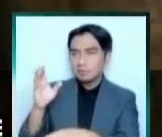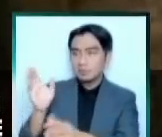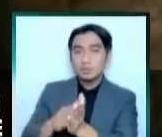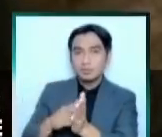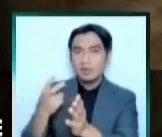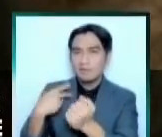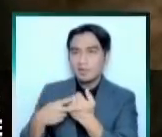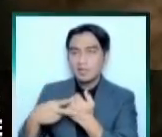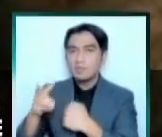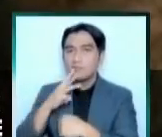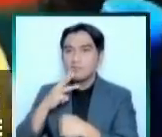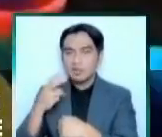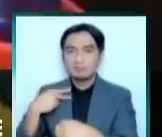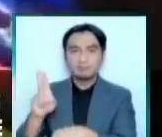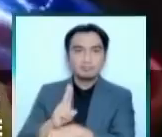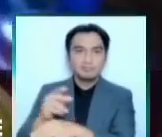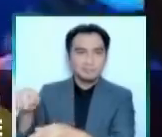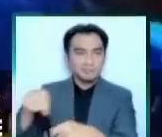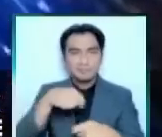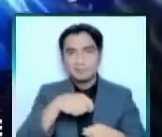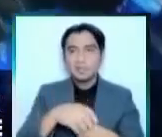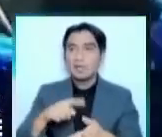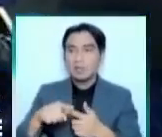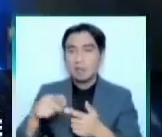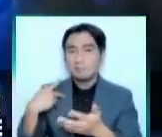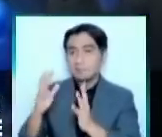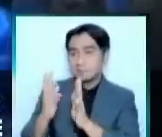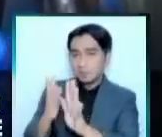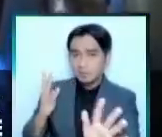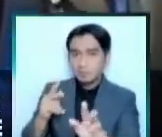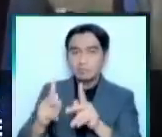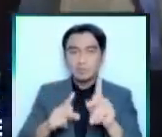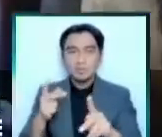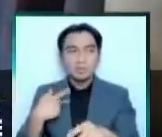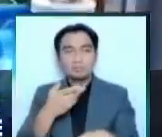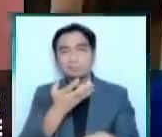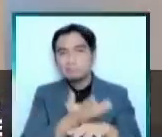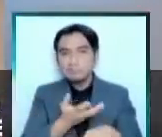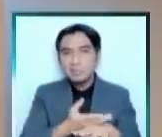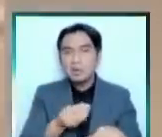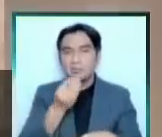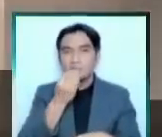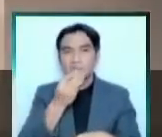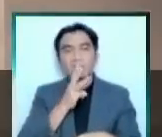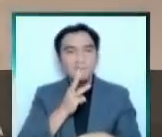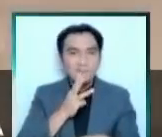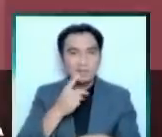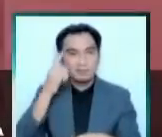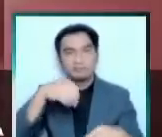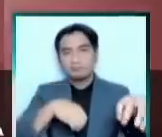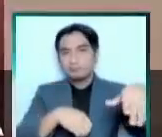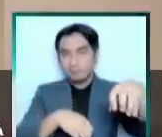naipong tubig ulan. May iba namang pumila para makahingi ng tubig mula sa isang bahay na may tubig poso. Sa Negros Occidental,